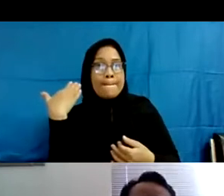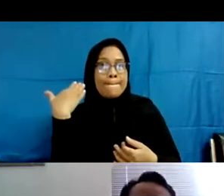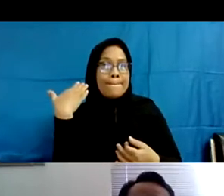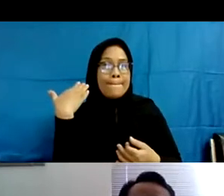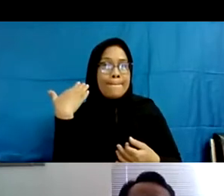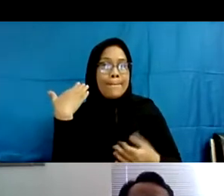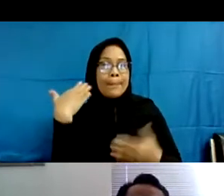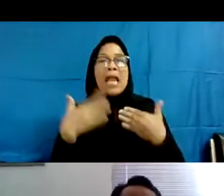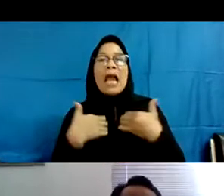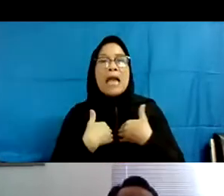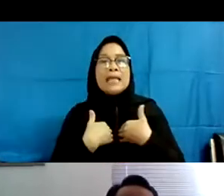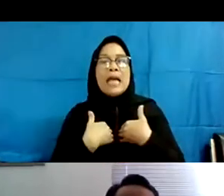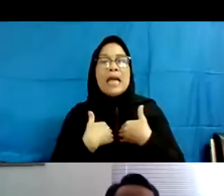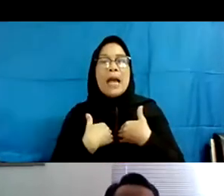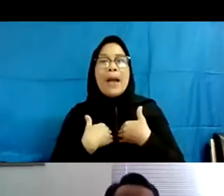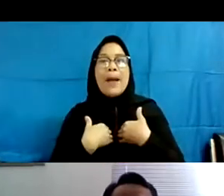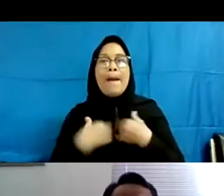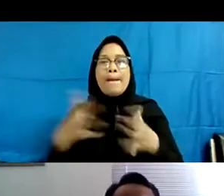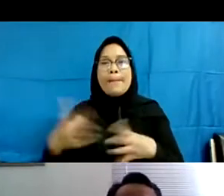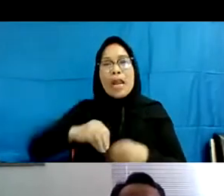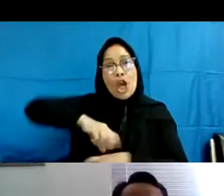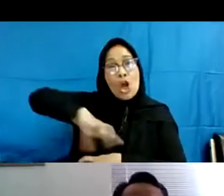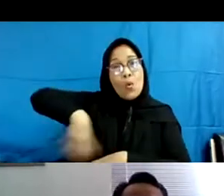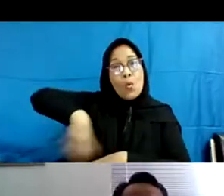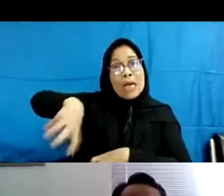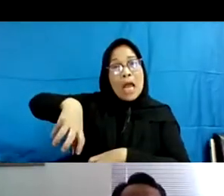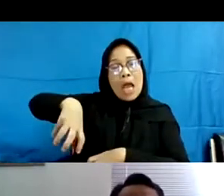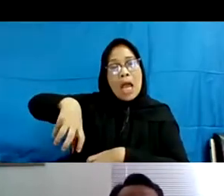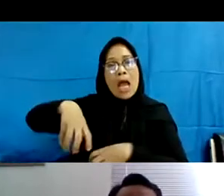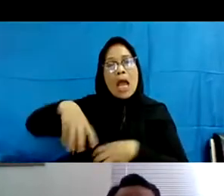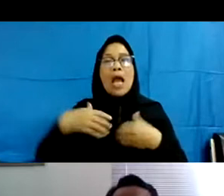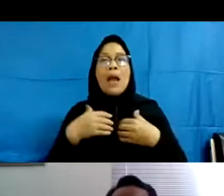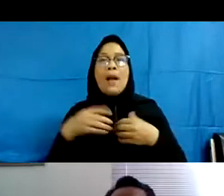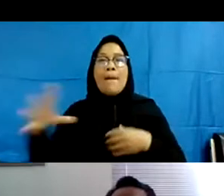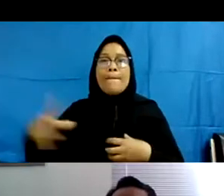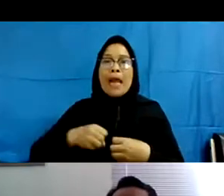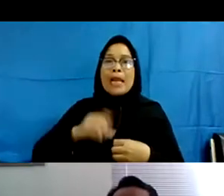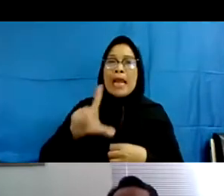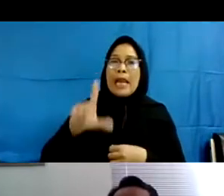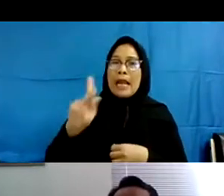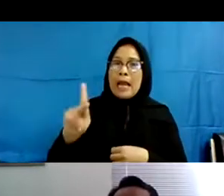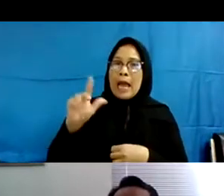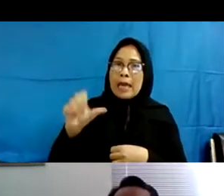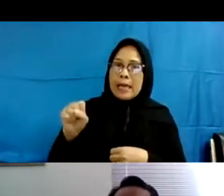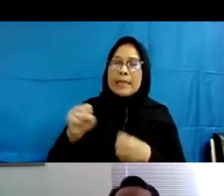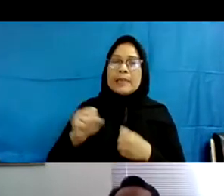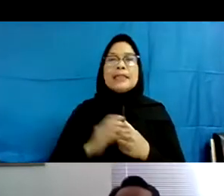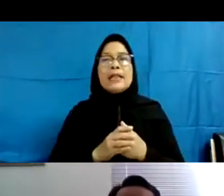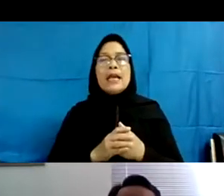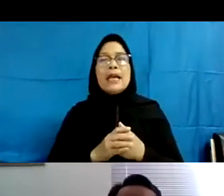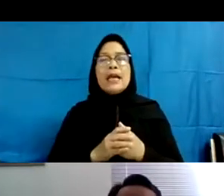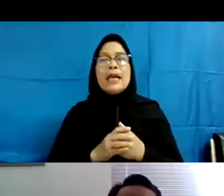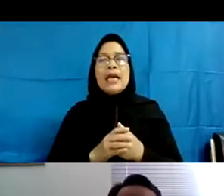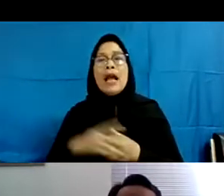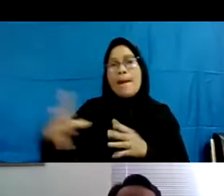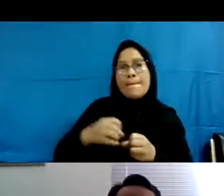Mbak Nini mengatakan ada peran keluarga, Mbak Rina tadi mengatakan peran keluarga, kemudian peran LKS, Mas Dimas mengatakan